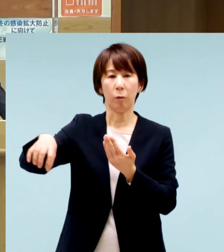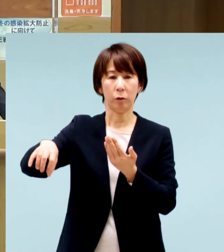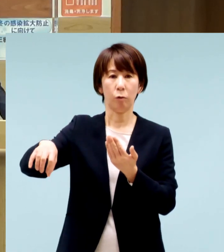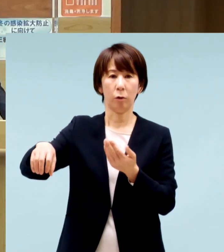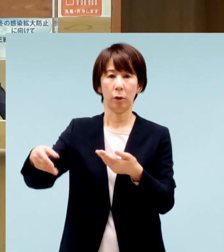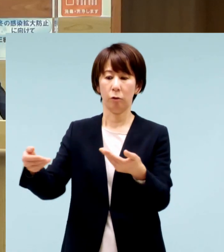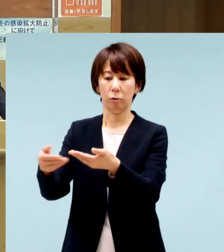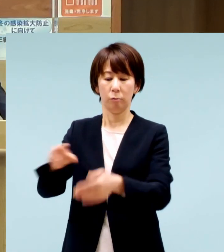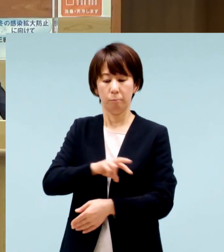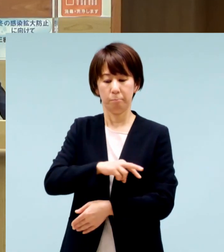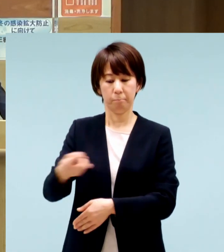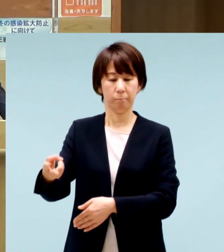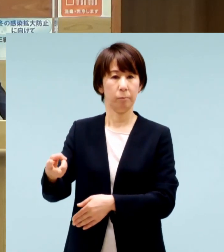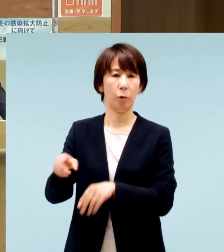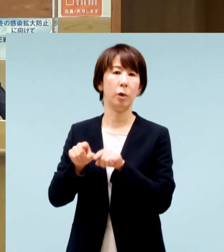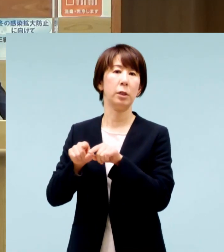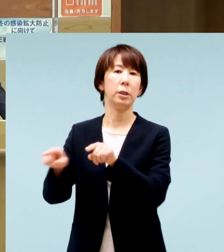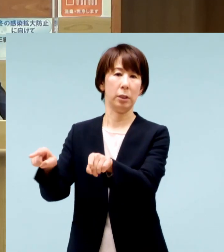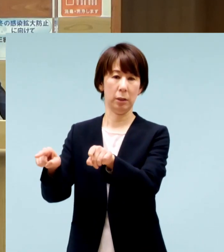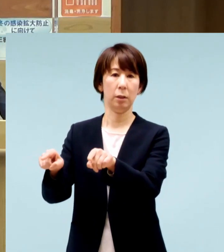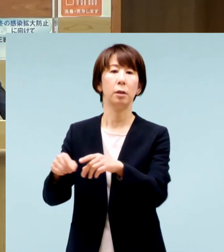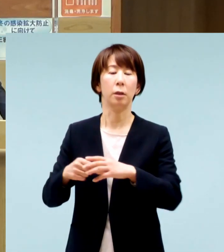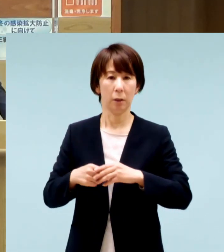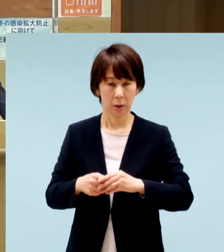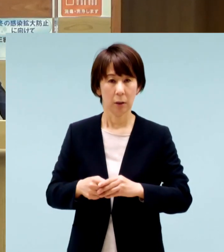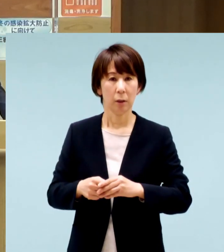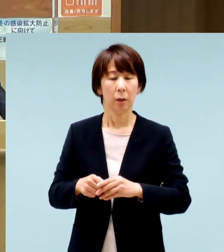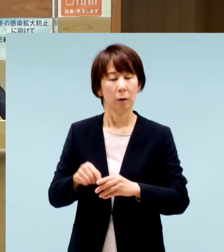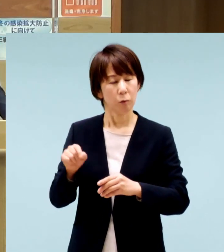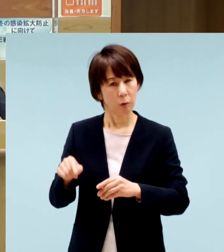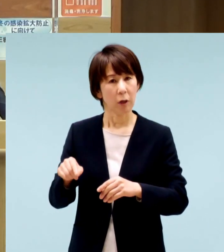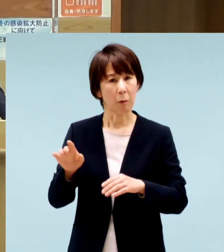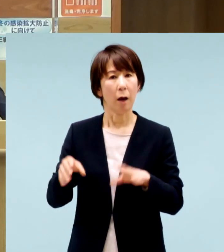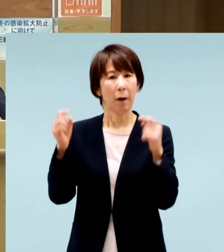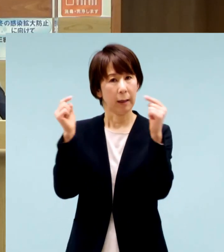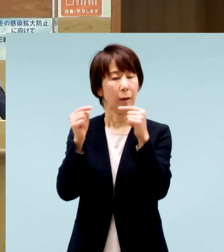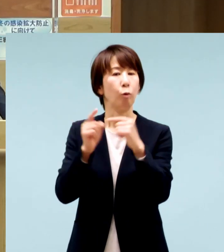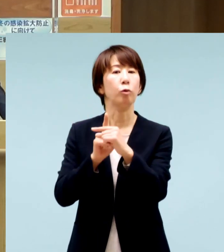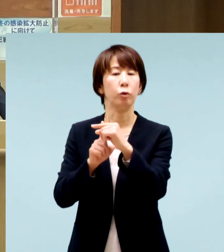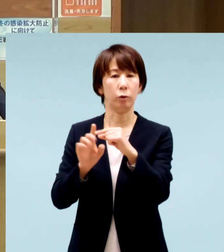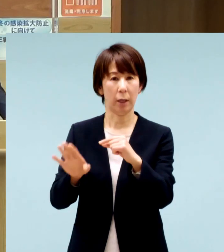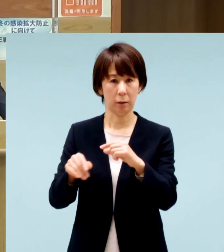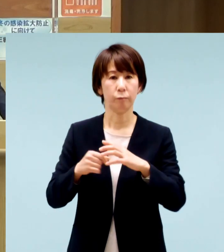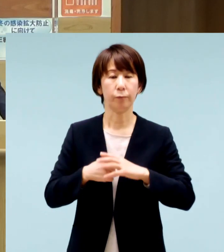をしたところであります。現在その方向で検討を進めています。